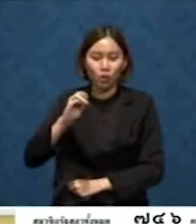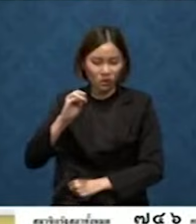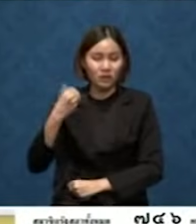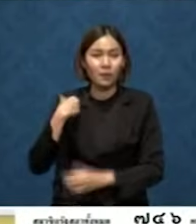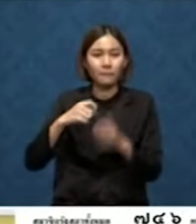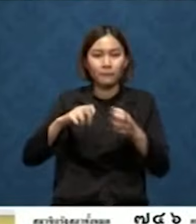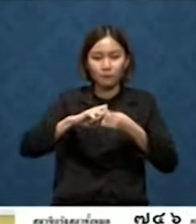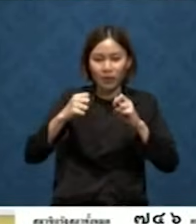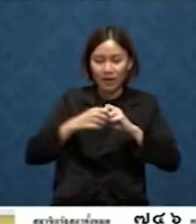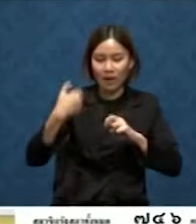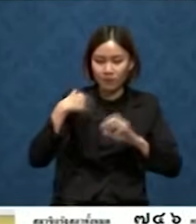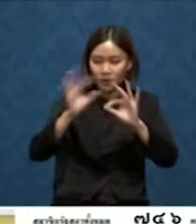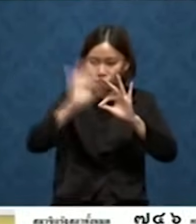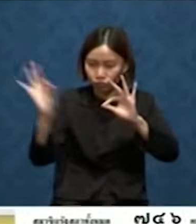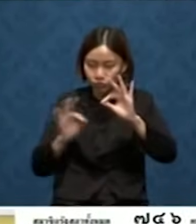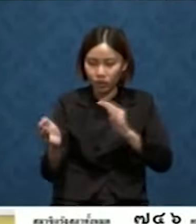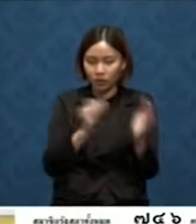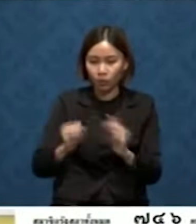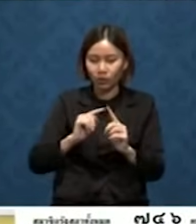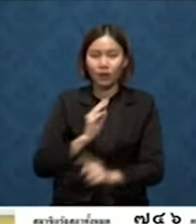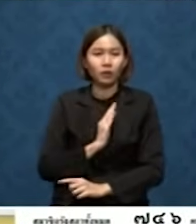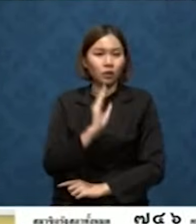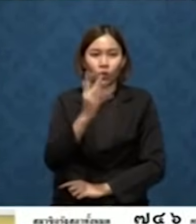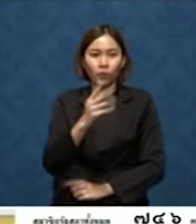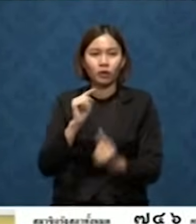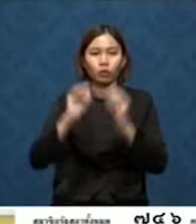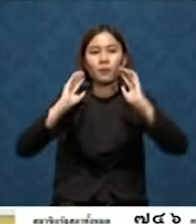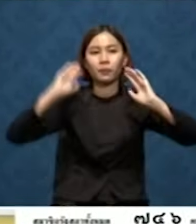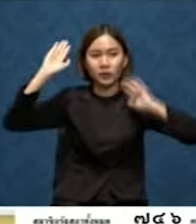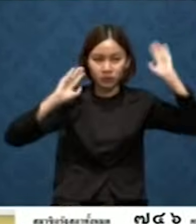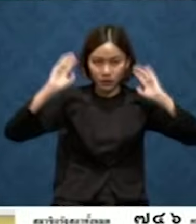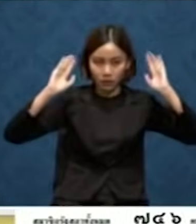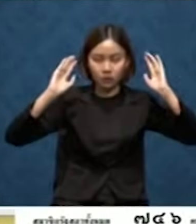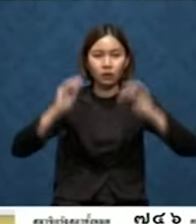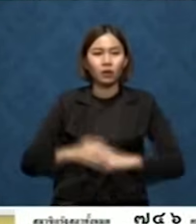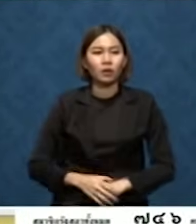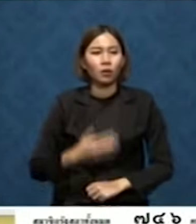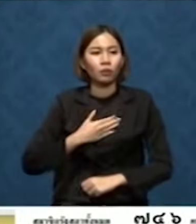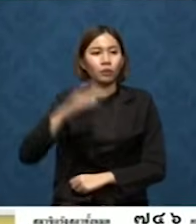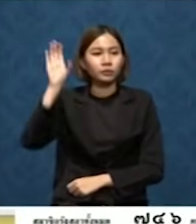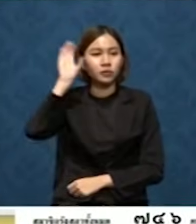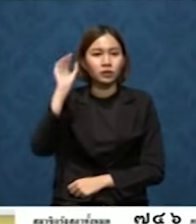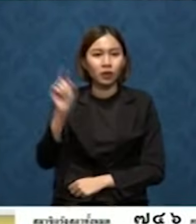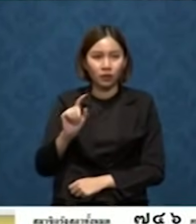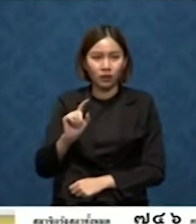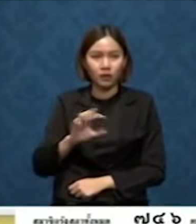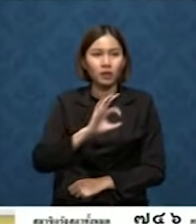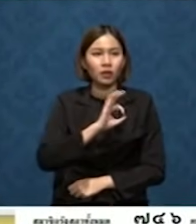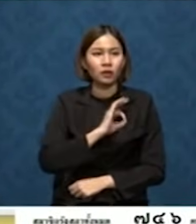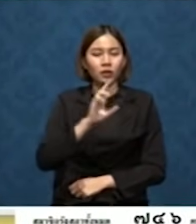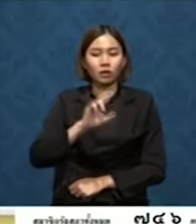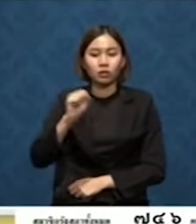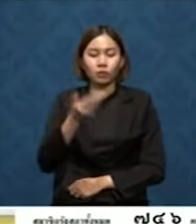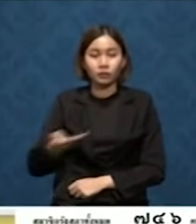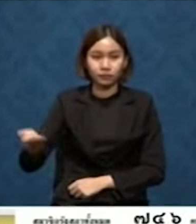ที่มากระบวนการและเนื้อหาที่ขาดความชอบธรรมทางประชาธิปไตยแม้ผมเชื่อครับว่าสมาชิกรัฐสภา